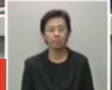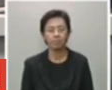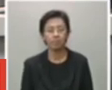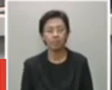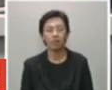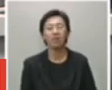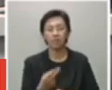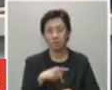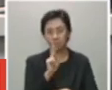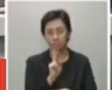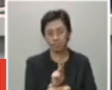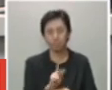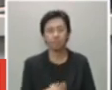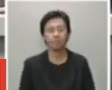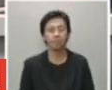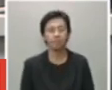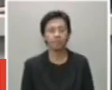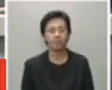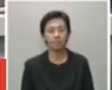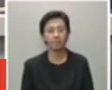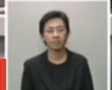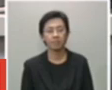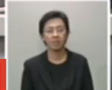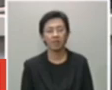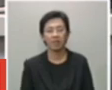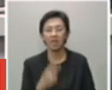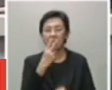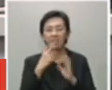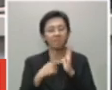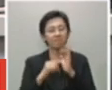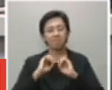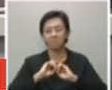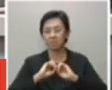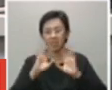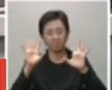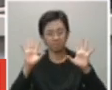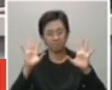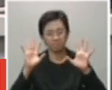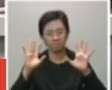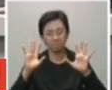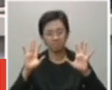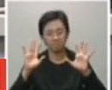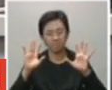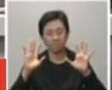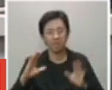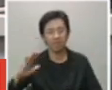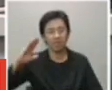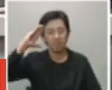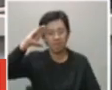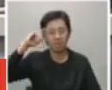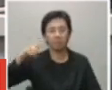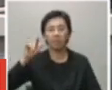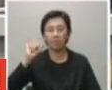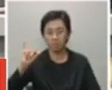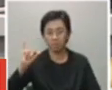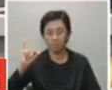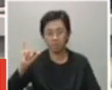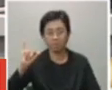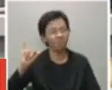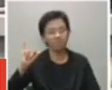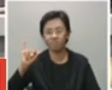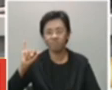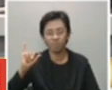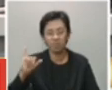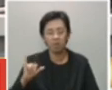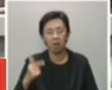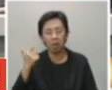ท่านประธานที่เคารพครับเป็นที่ประจักษ์ครับว่าพลเอกประยุทธ์เป็นบุคคลที่ไม่มีความ